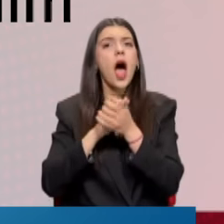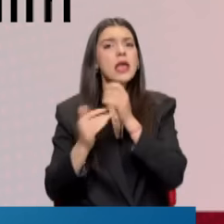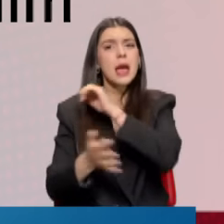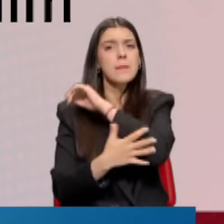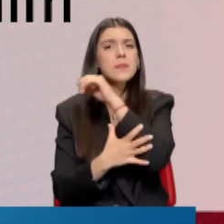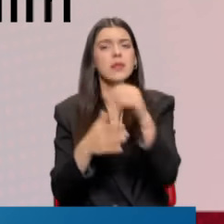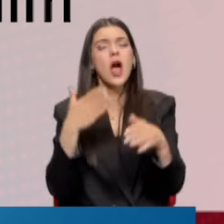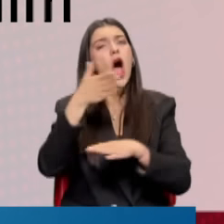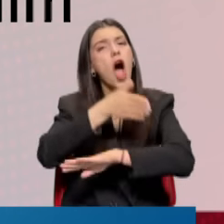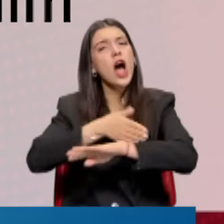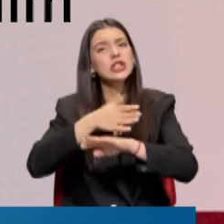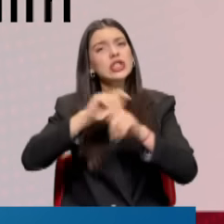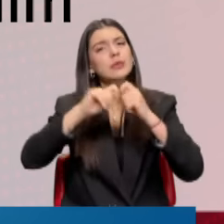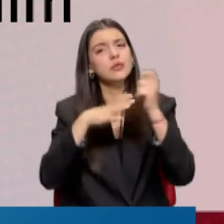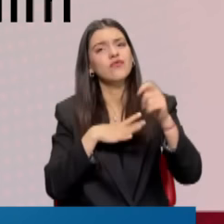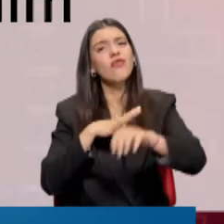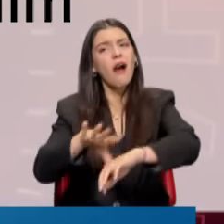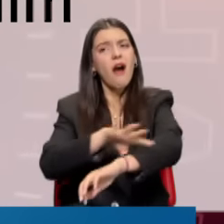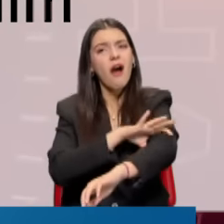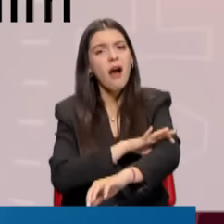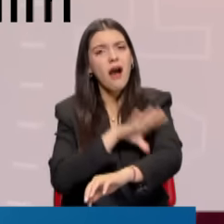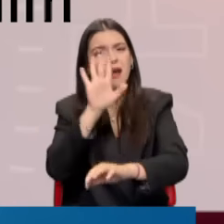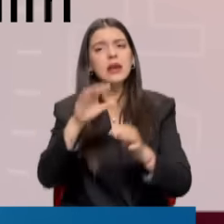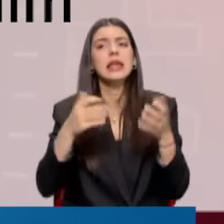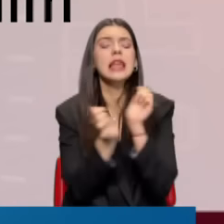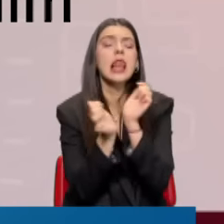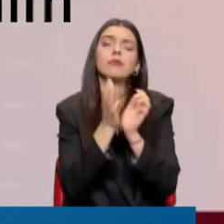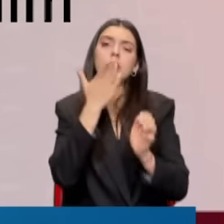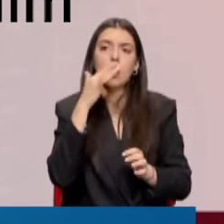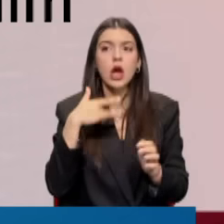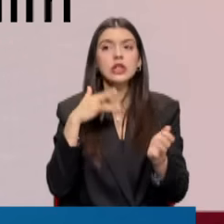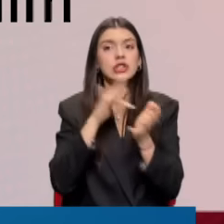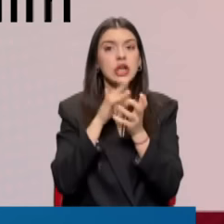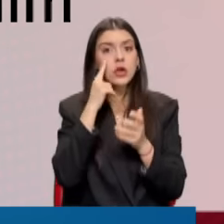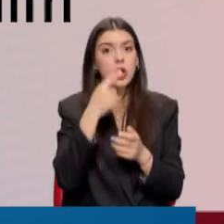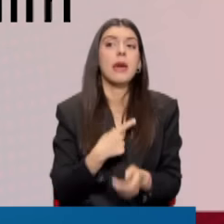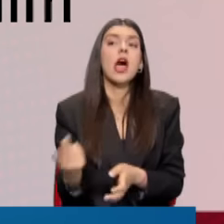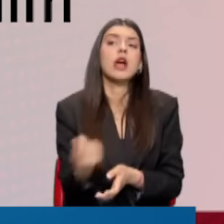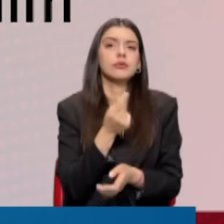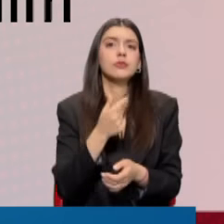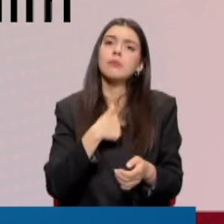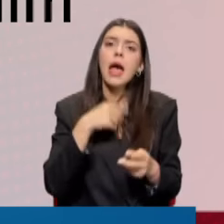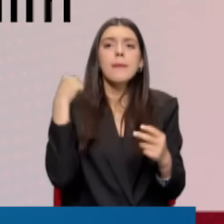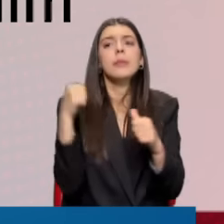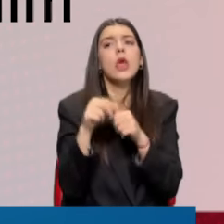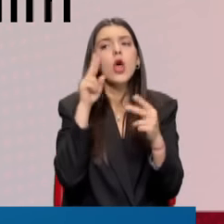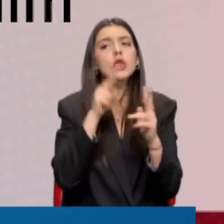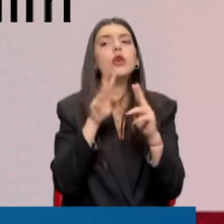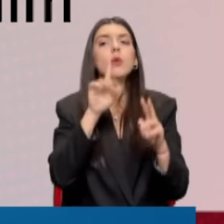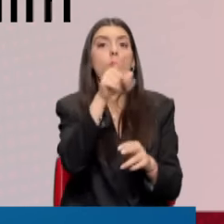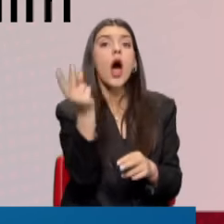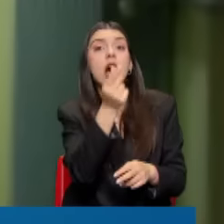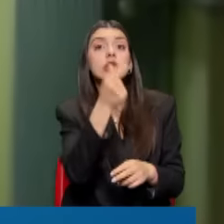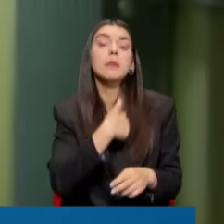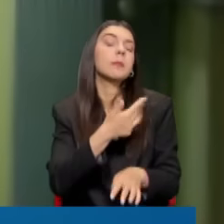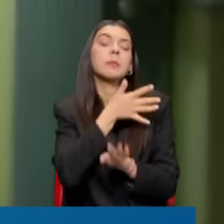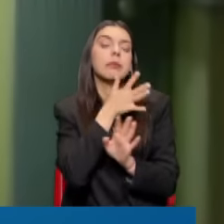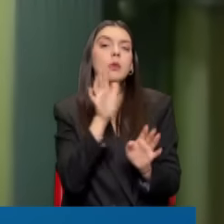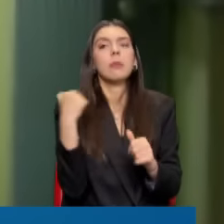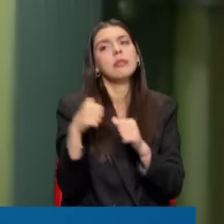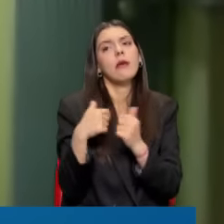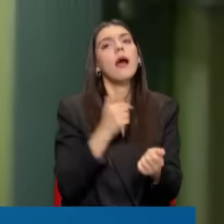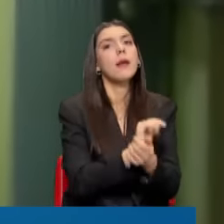yoktu Cezam nedeniyle Firar durumdaydım bir daha görüşmedim zaten cezaevine girdim Kaçak olduğunu bilmiyordum covid